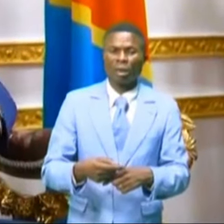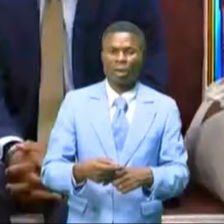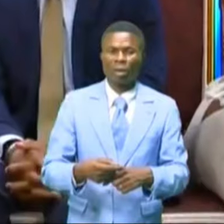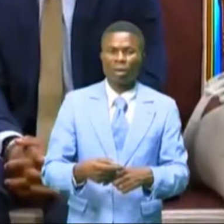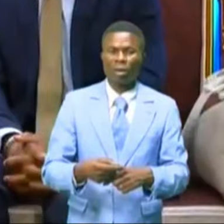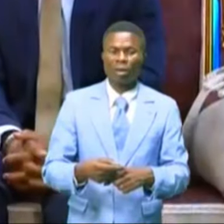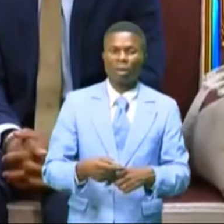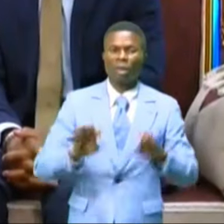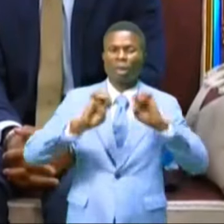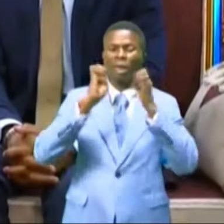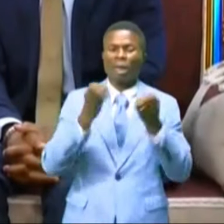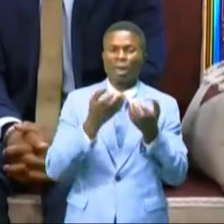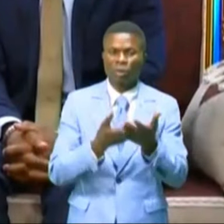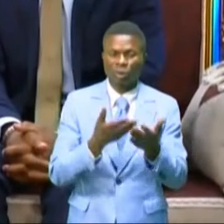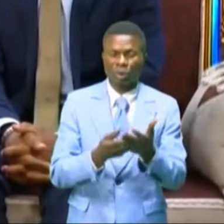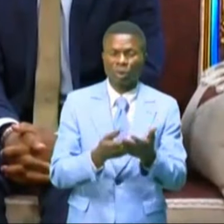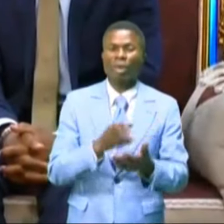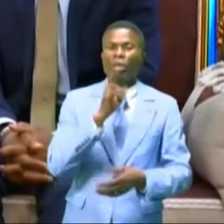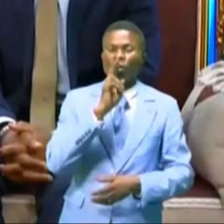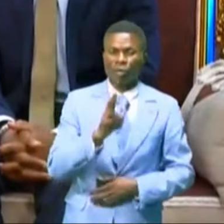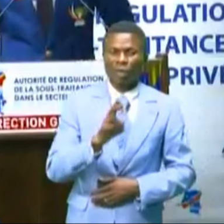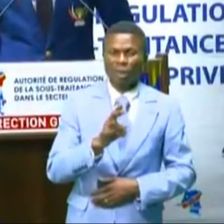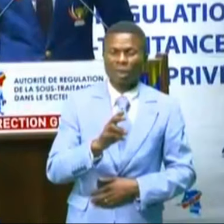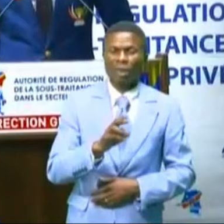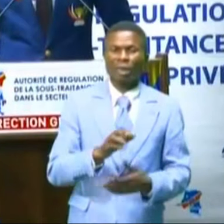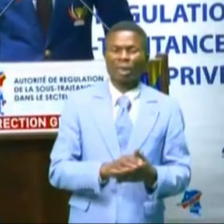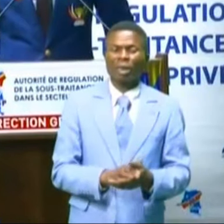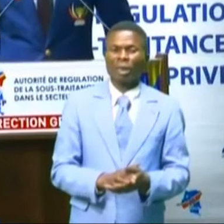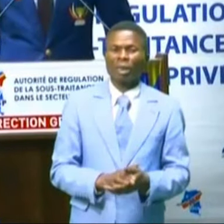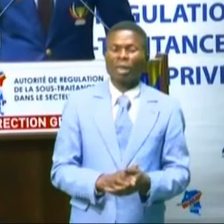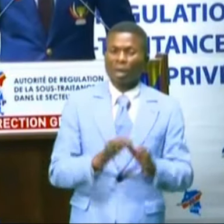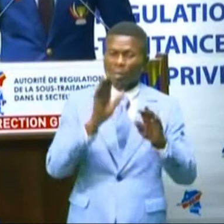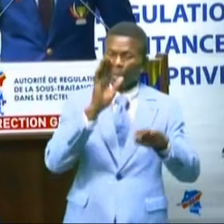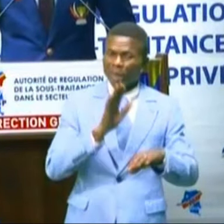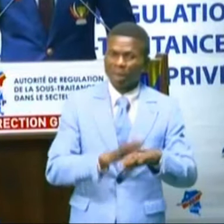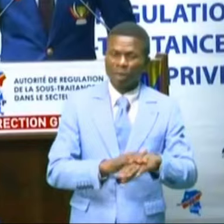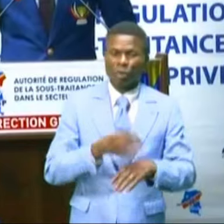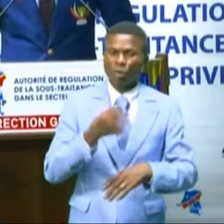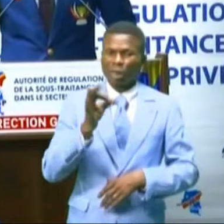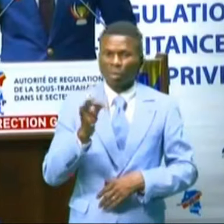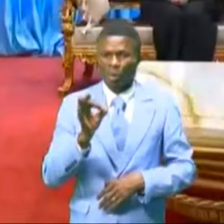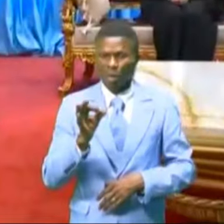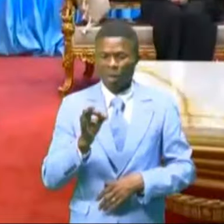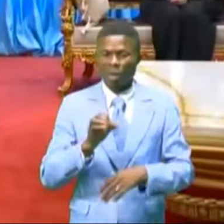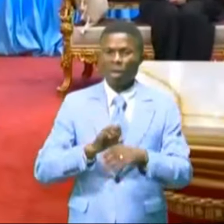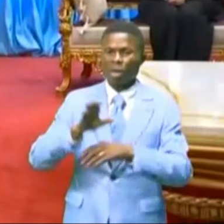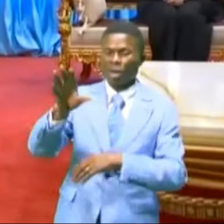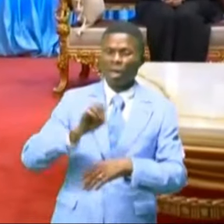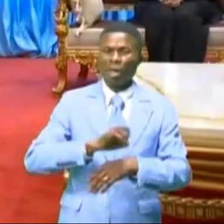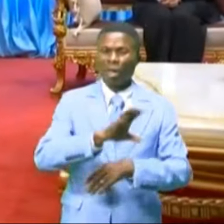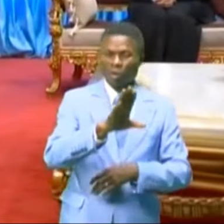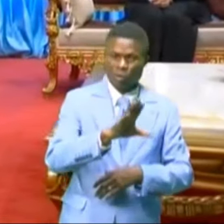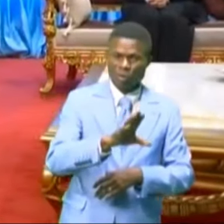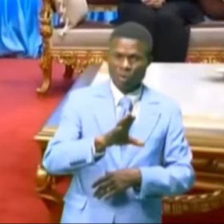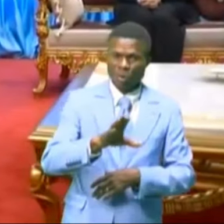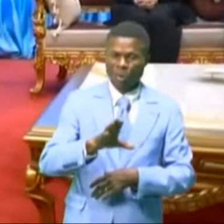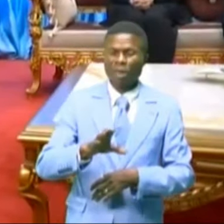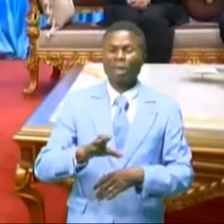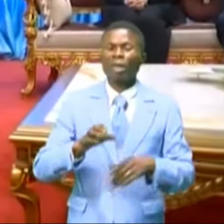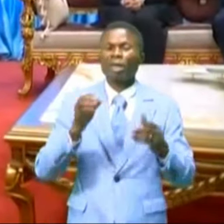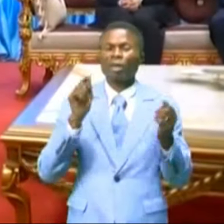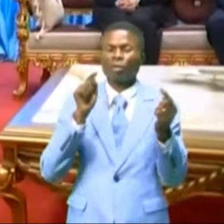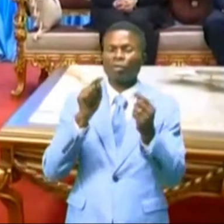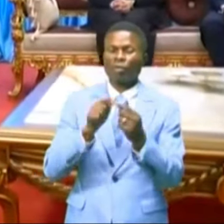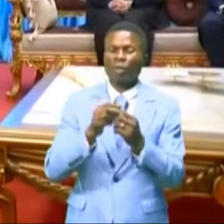de ces entreprises, bien sûr, sans que la mine ne soit affectée. Le groupe RG va nous envoyer